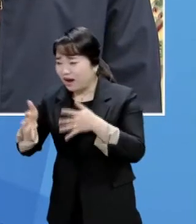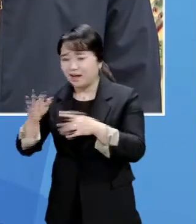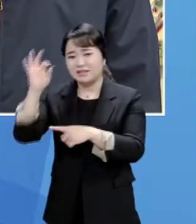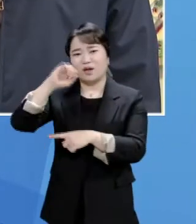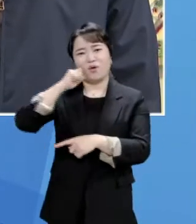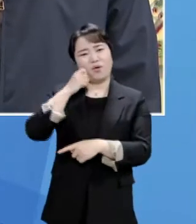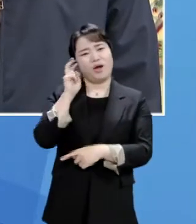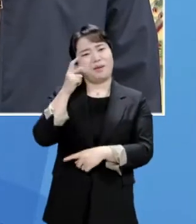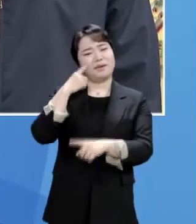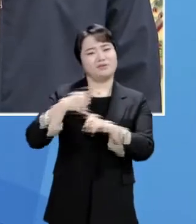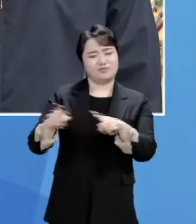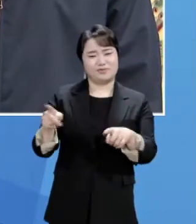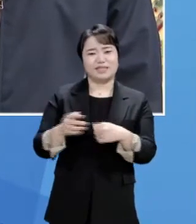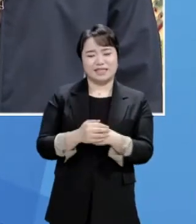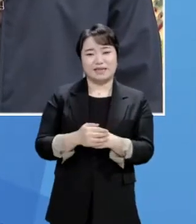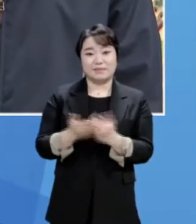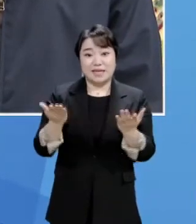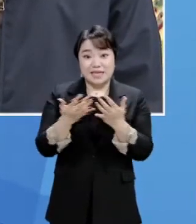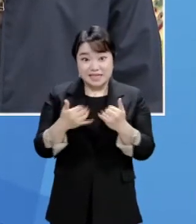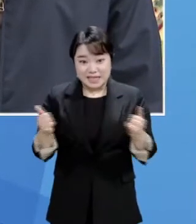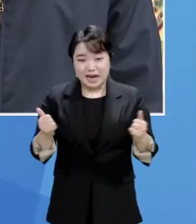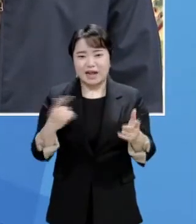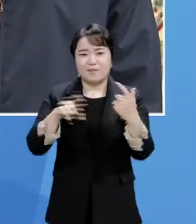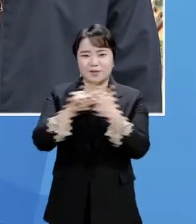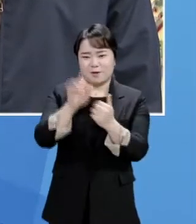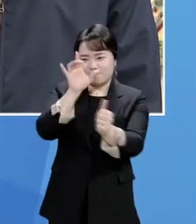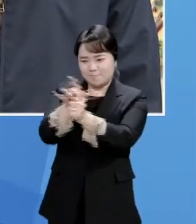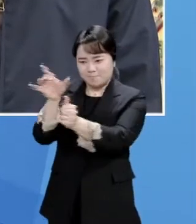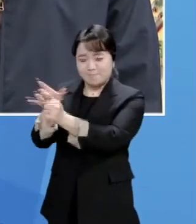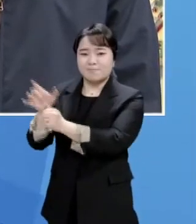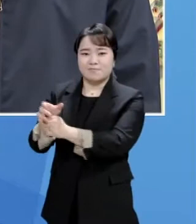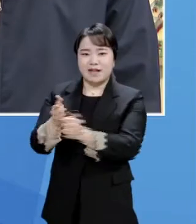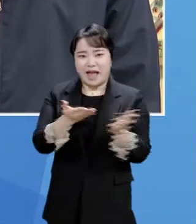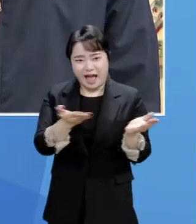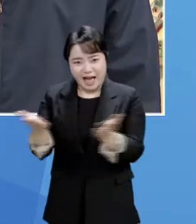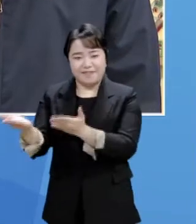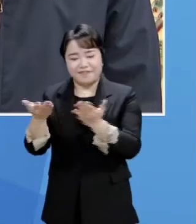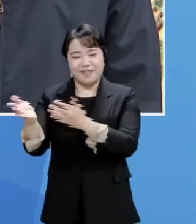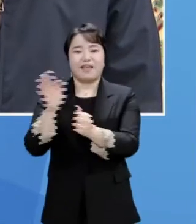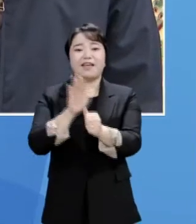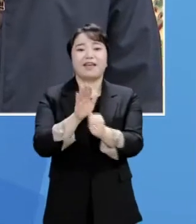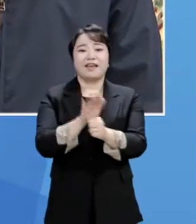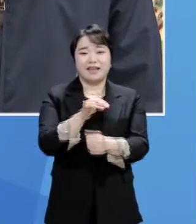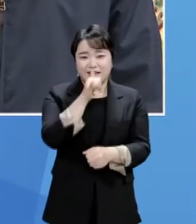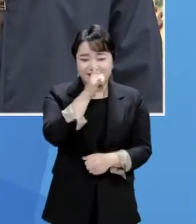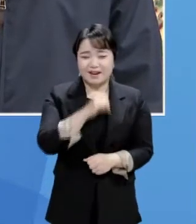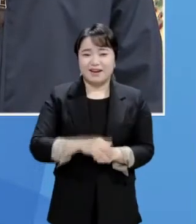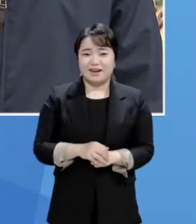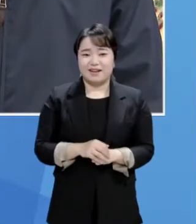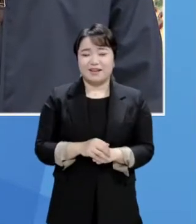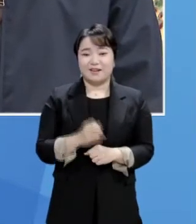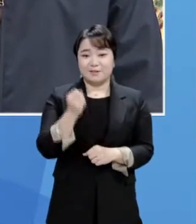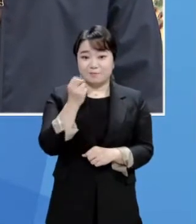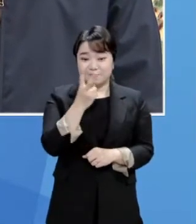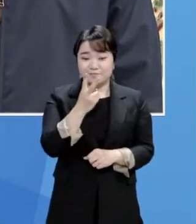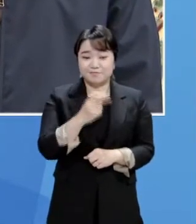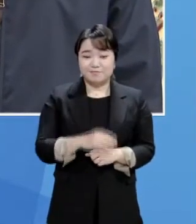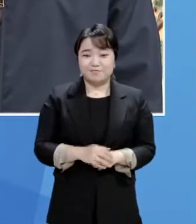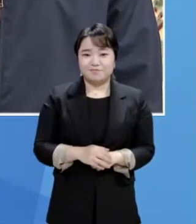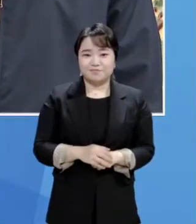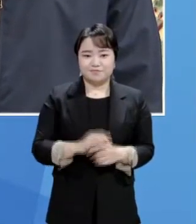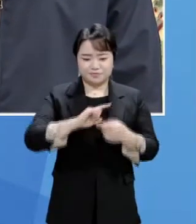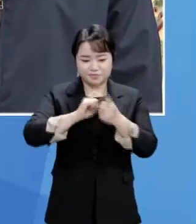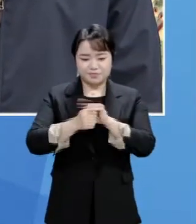거라고 생각이 되어서 우리 직원들을 더 많이 배치해서 안내하도록 하고 그리고